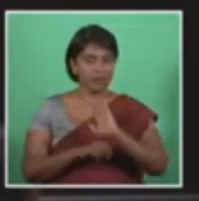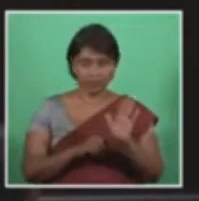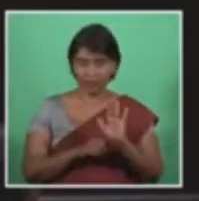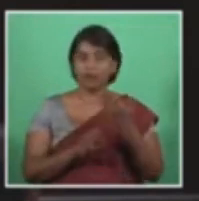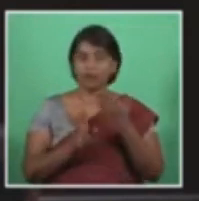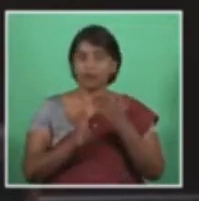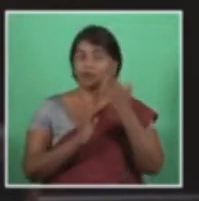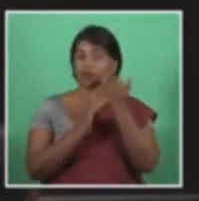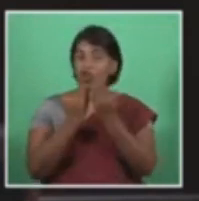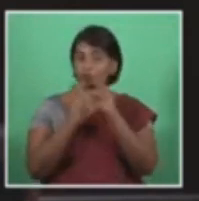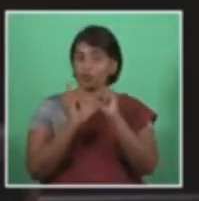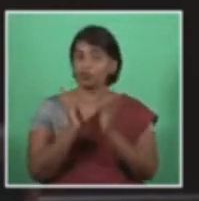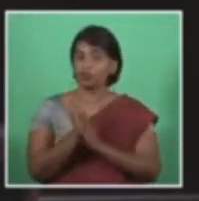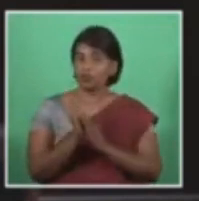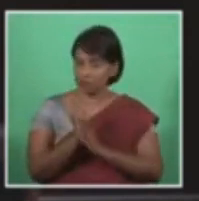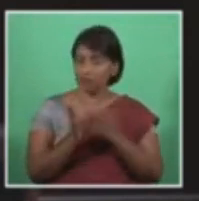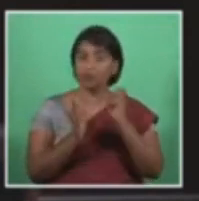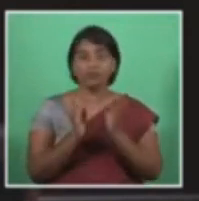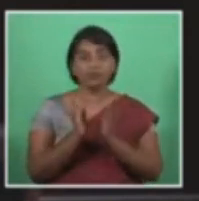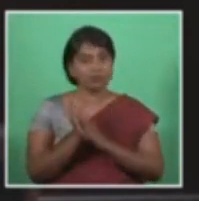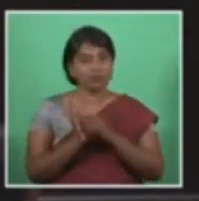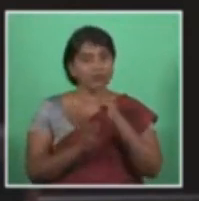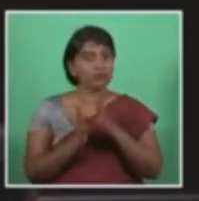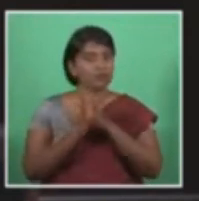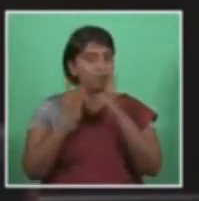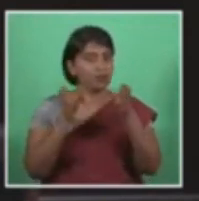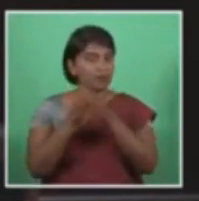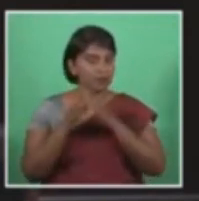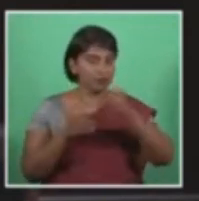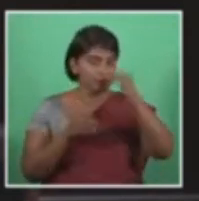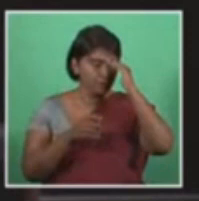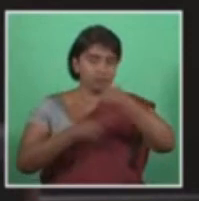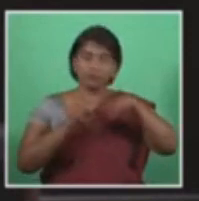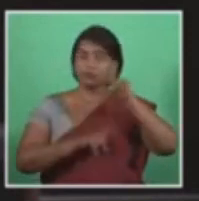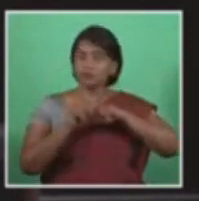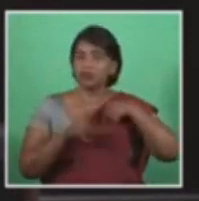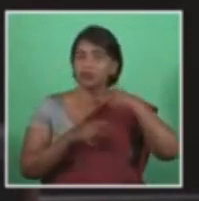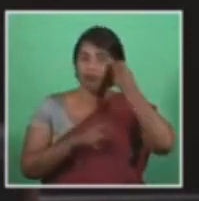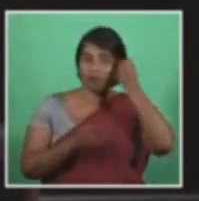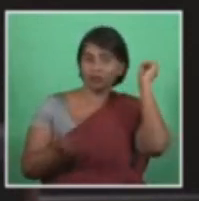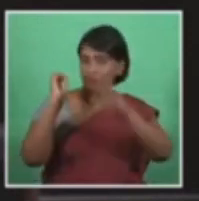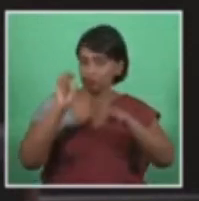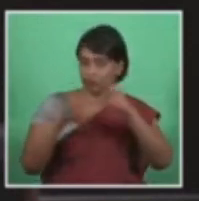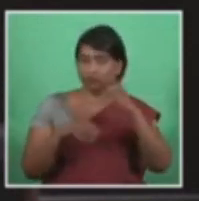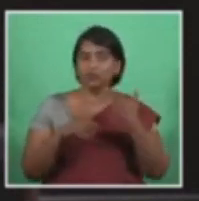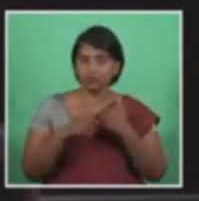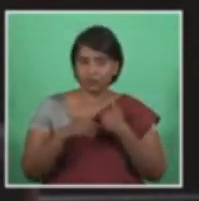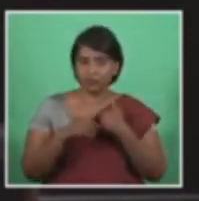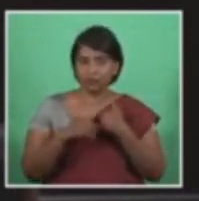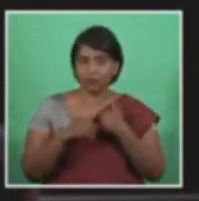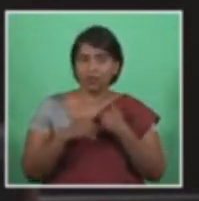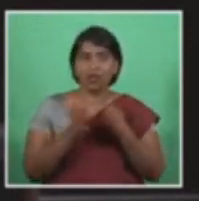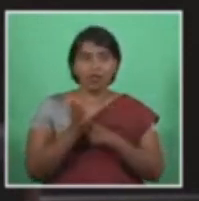නෙවෙයි. මේක කන්සල්ටේටිව් කමිටි එකක් තිබුණා. ඒ කමිටුවේදී බොහෝ පක්ෂ නායකයෝ කණ්ඩායම් රැස් වෙලා තමුන්ගේ අදහස් යෝජනා ඉදිරිපත් කළා. මම